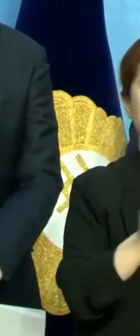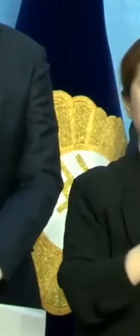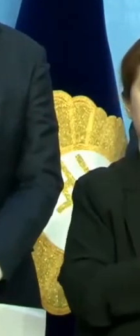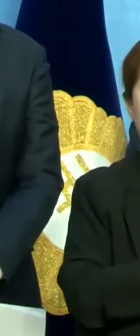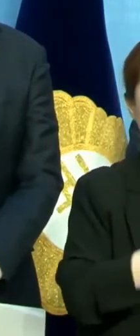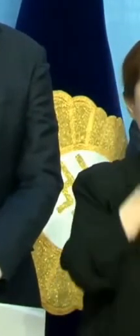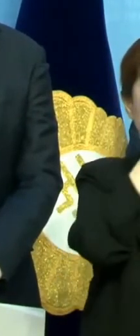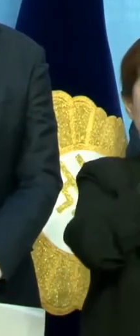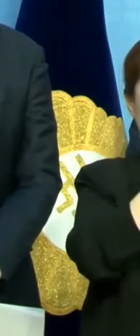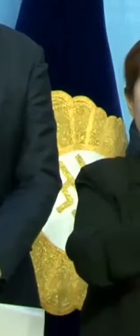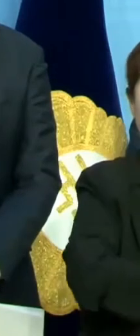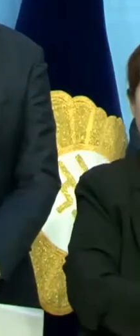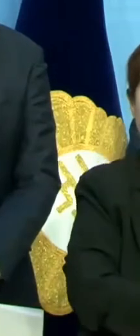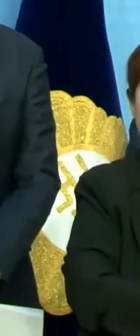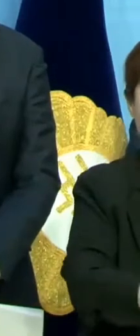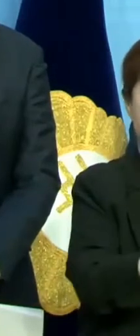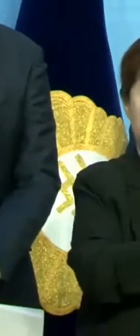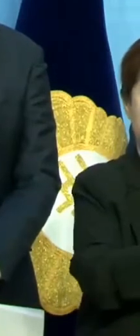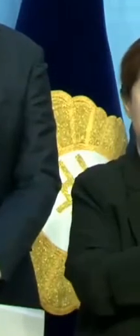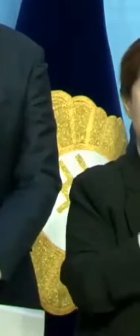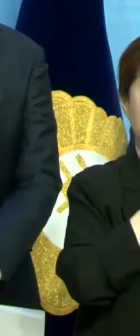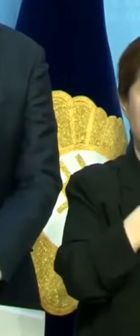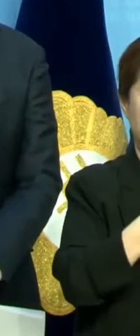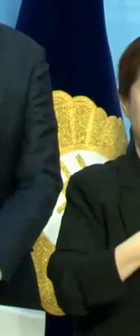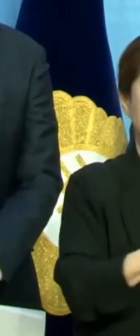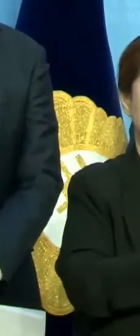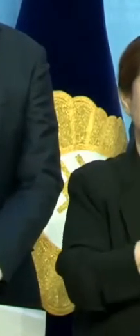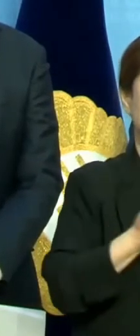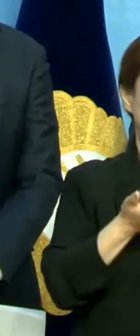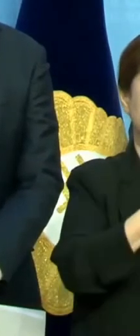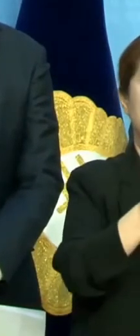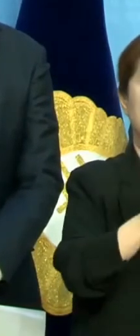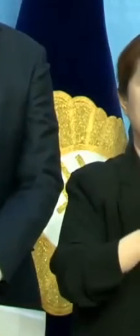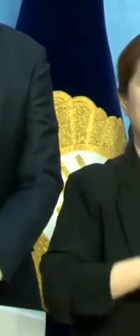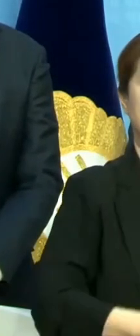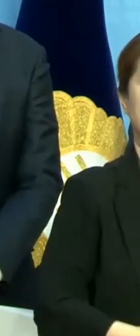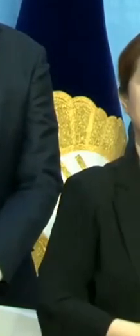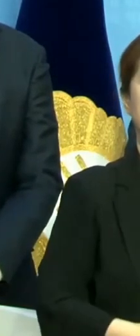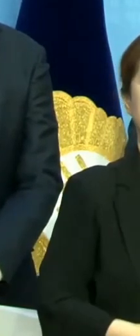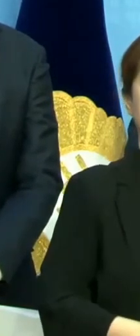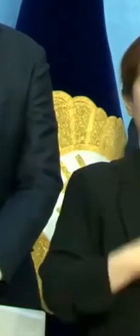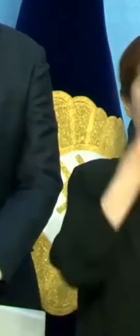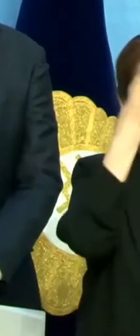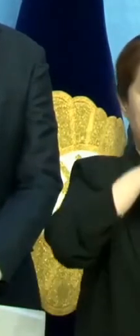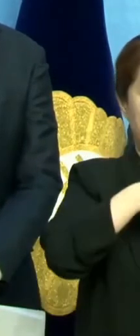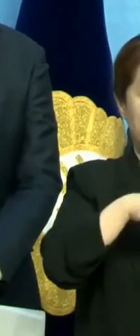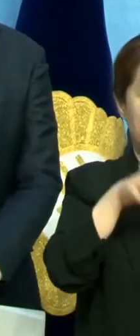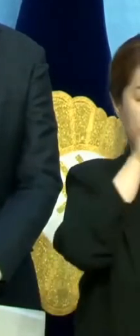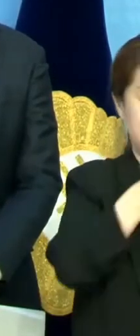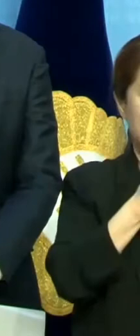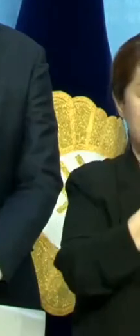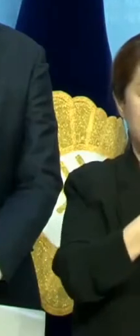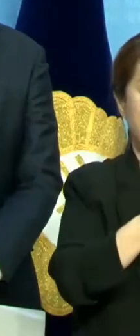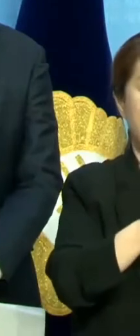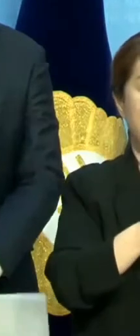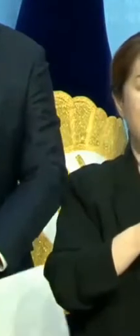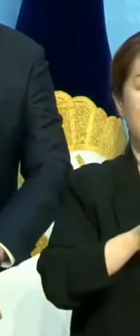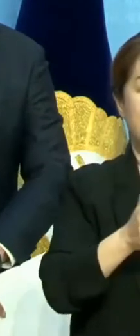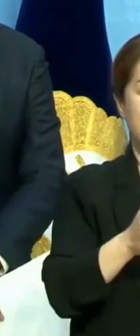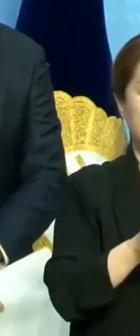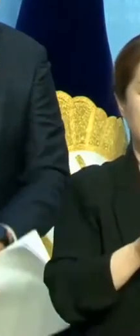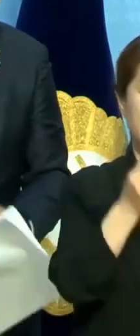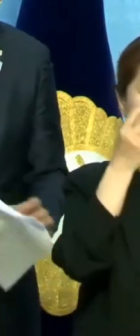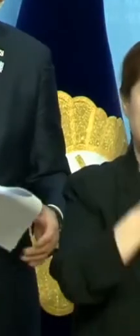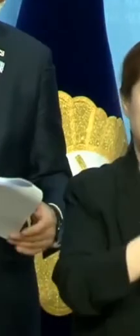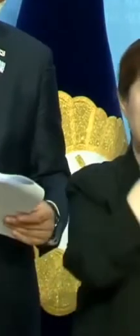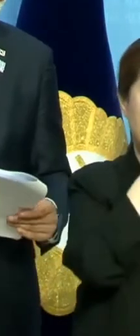제외시키고 아프다고 해도 치료도 해주지 않았습니다. 감독이 연습 안 시킨 날도 여럿 있었고